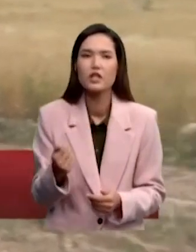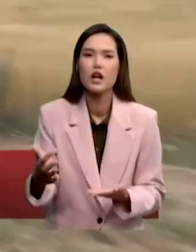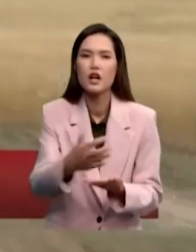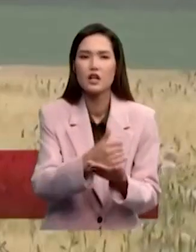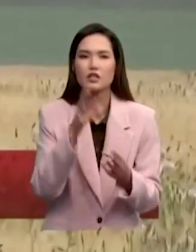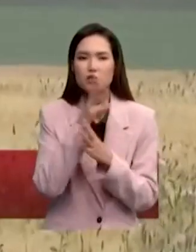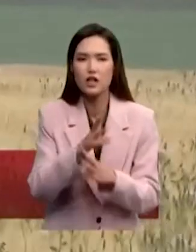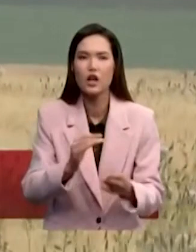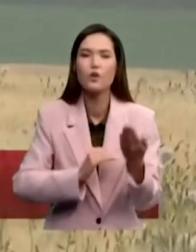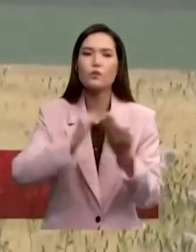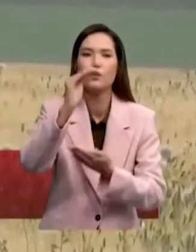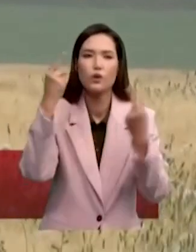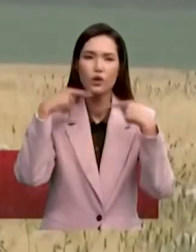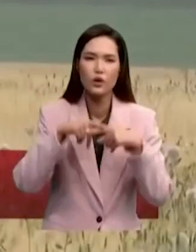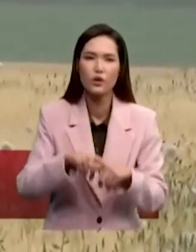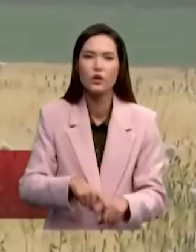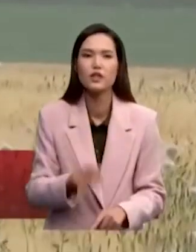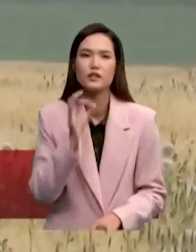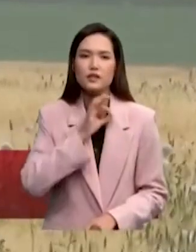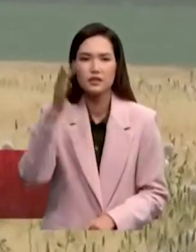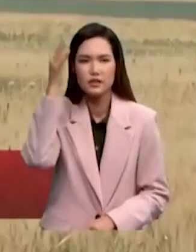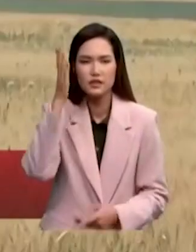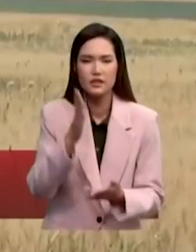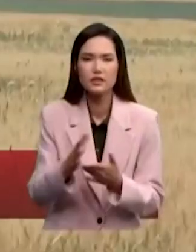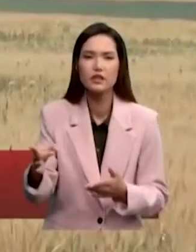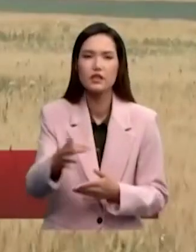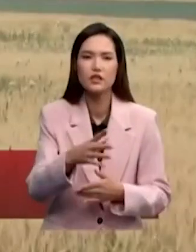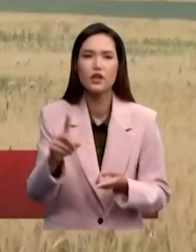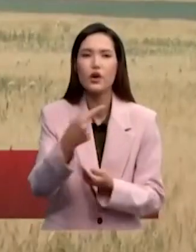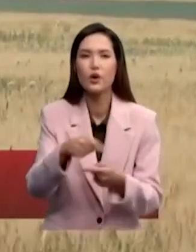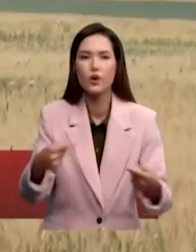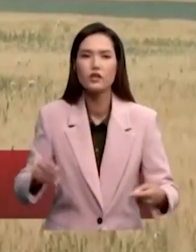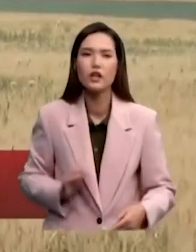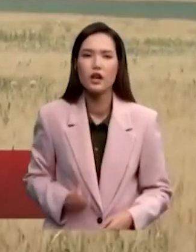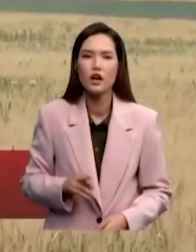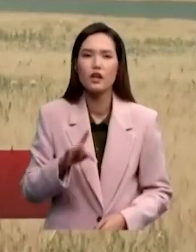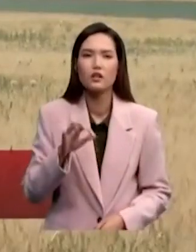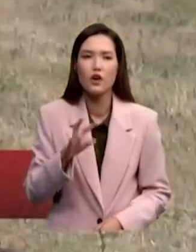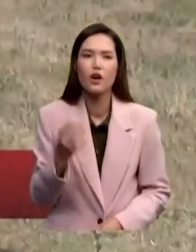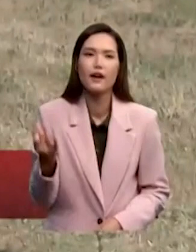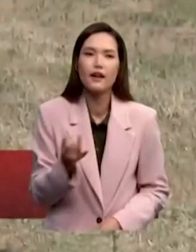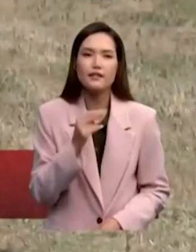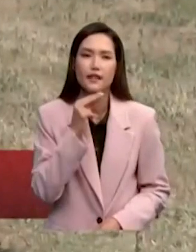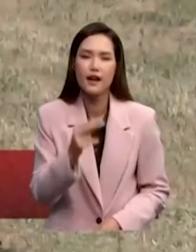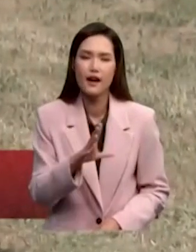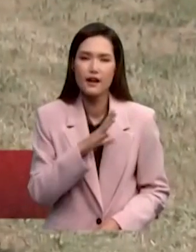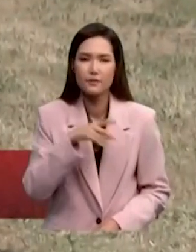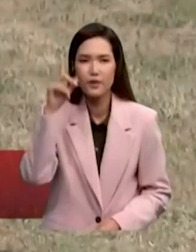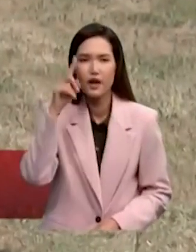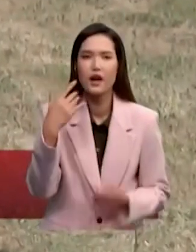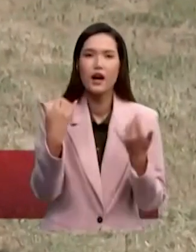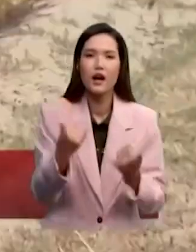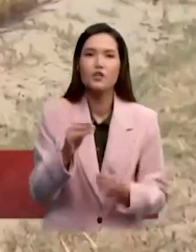тиімділігі жоғары технологияның тағы біреуін иемденбек. Аудандағы өзге фермерлерде дронға қызығушылық танытуда. Айта кетейік,